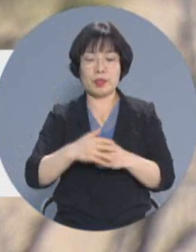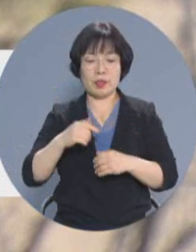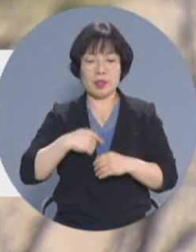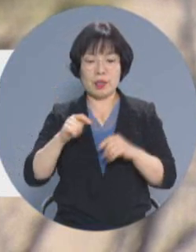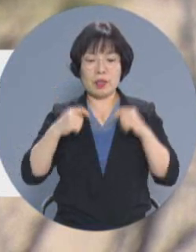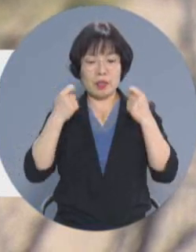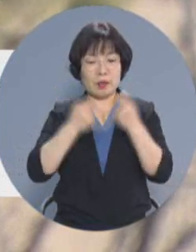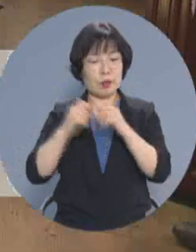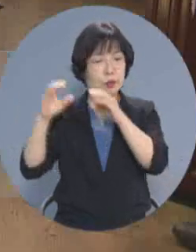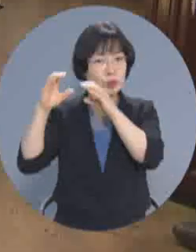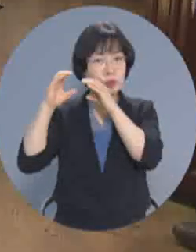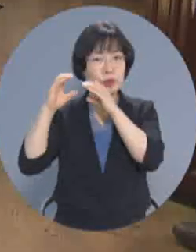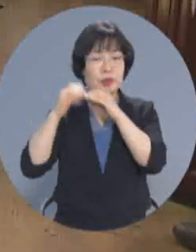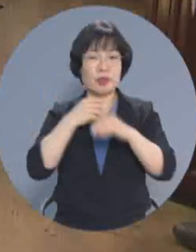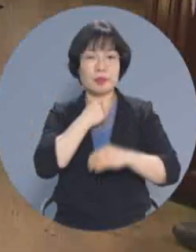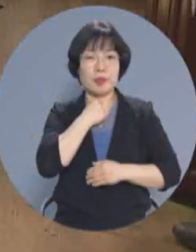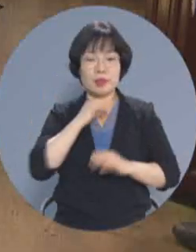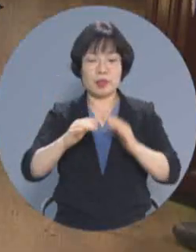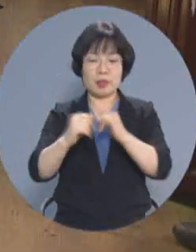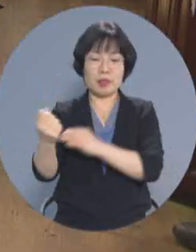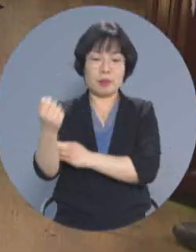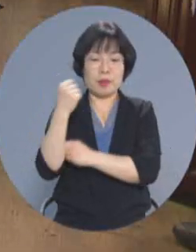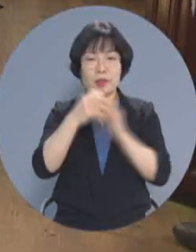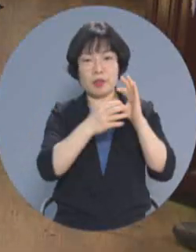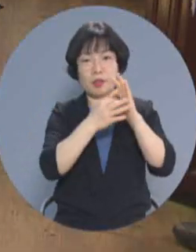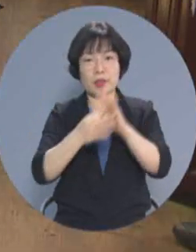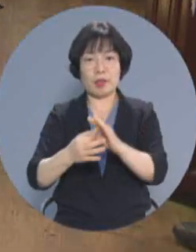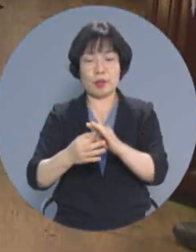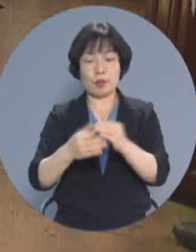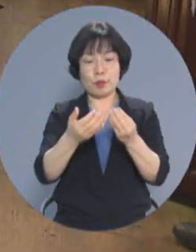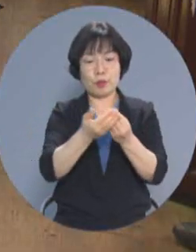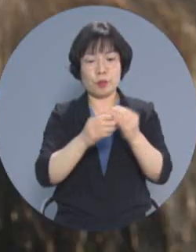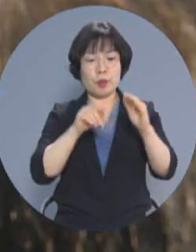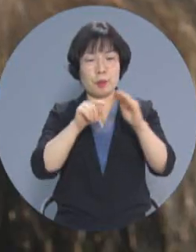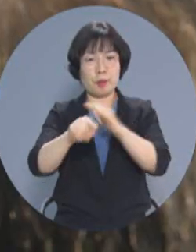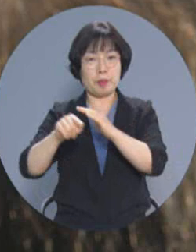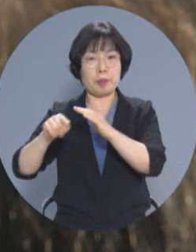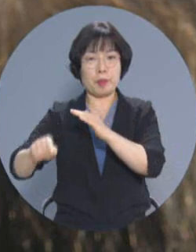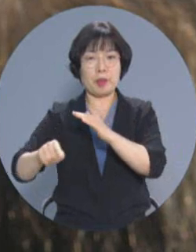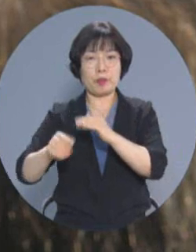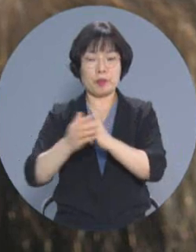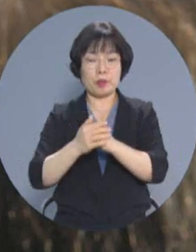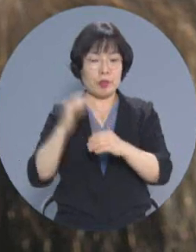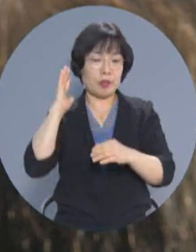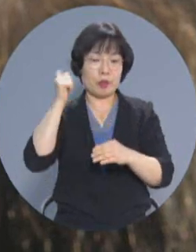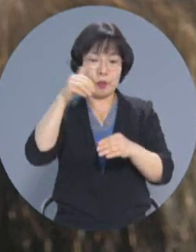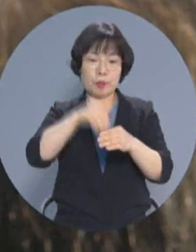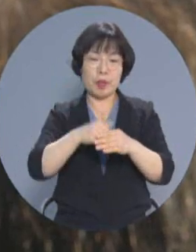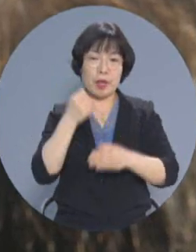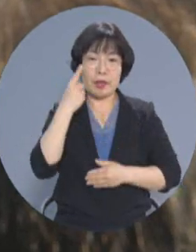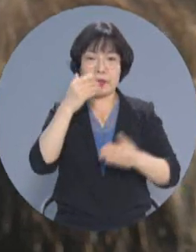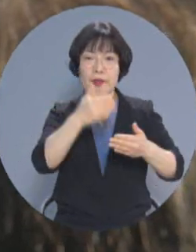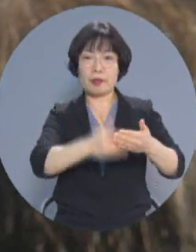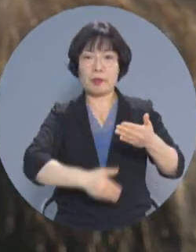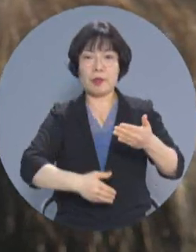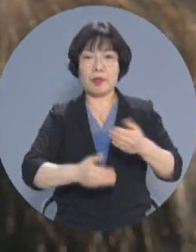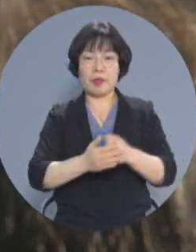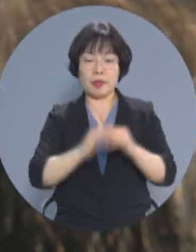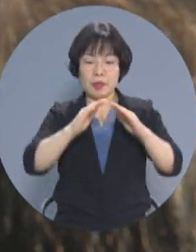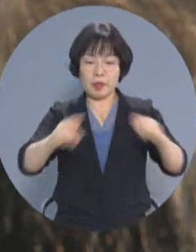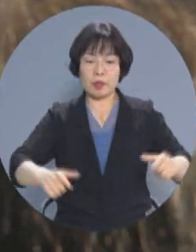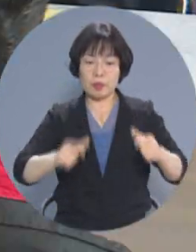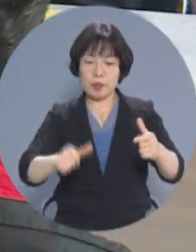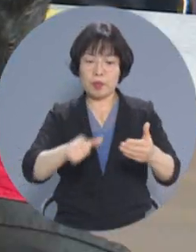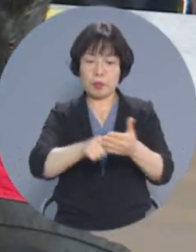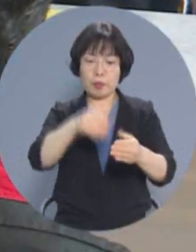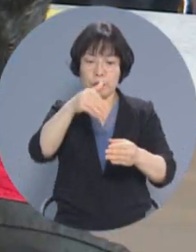민심을 청취하고 국민의힘의 계속되는 서진 정책 속에 대선까지 남은 한 달여 동안 전남의